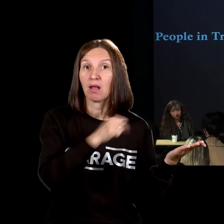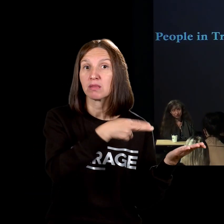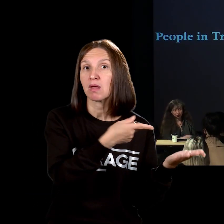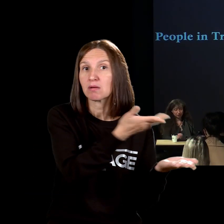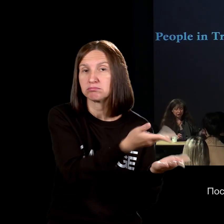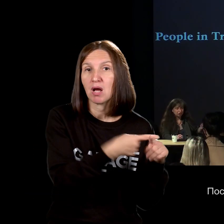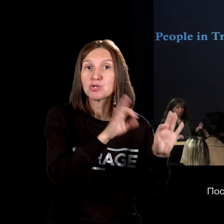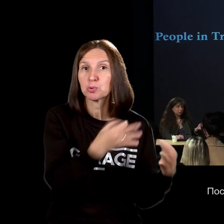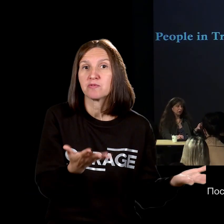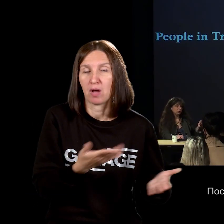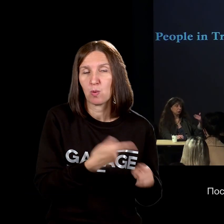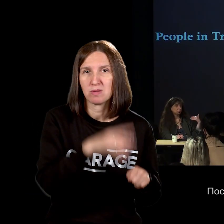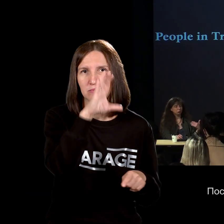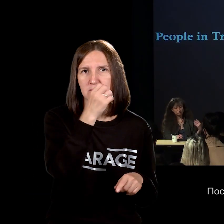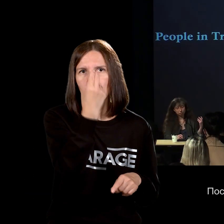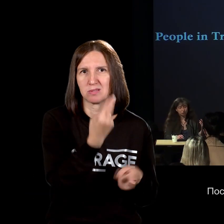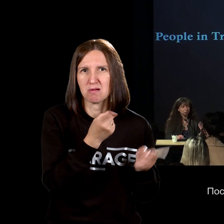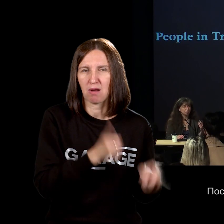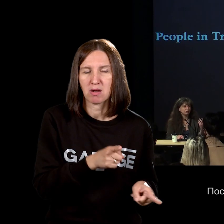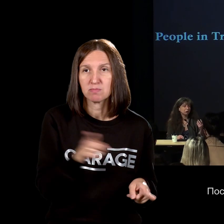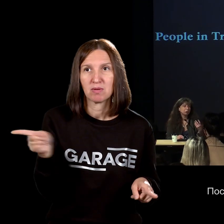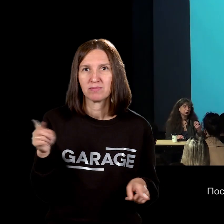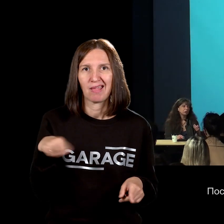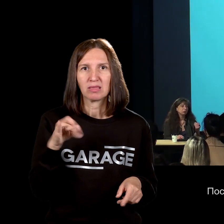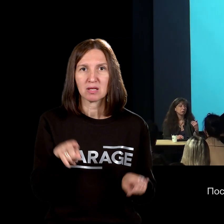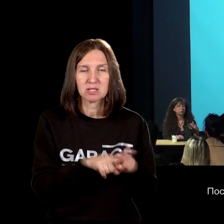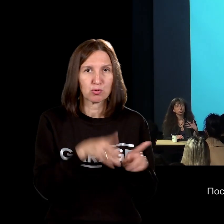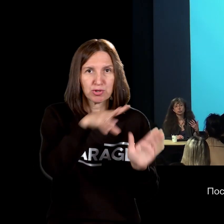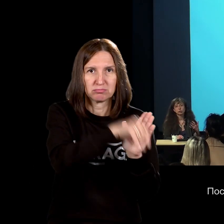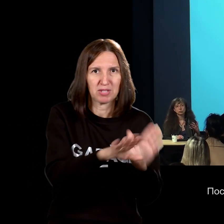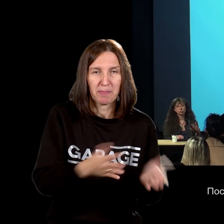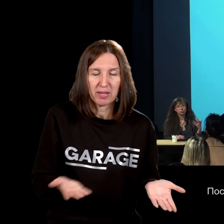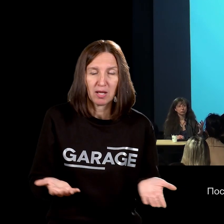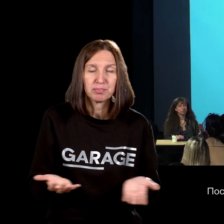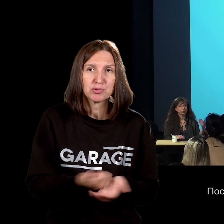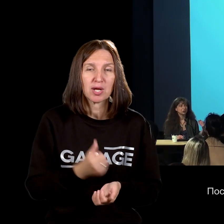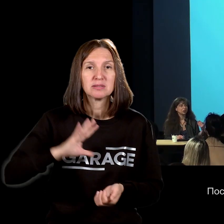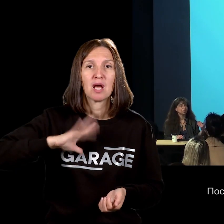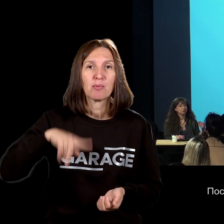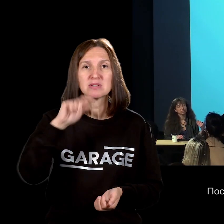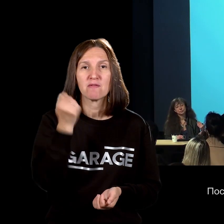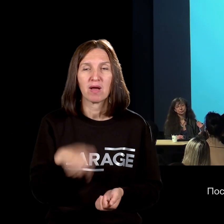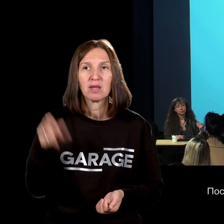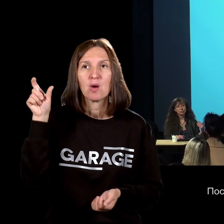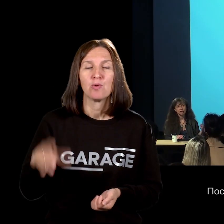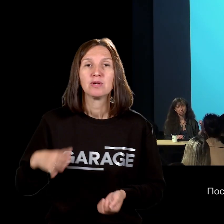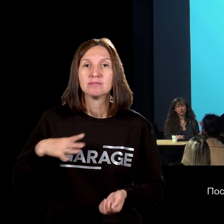тоже не попадает. И то, что он как бы пишет после войны, у него действительно абсолютно как бы он возвращается